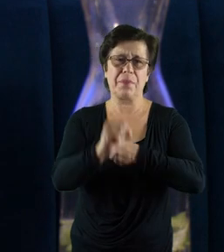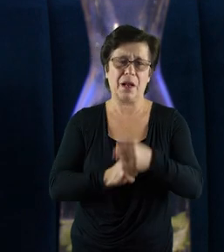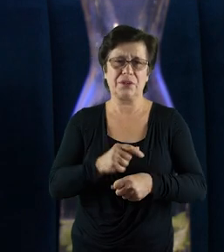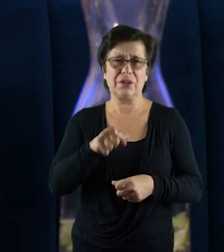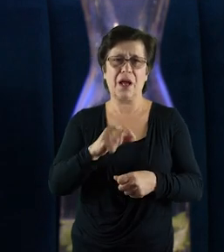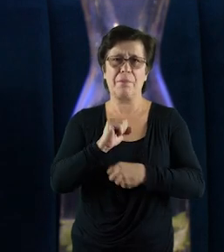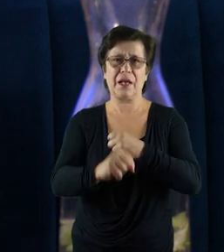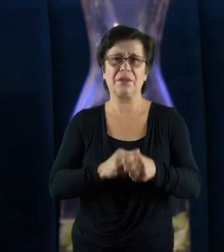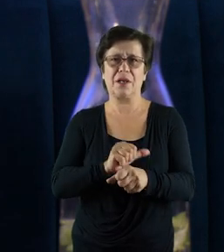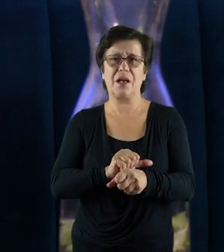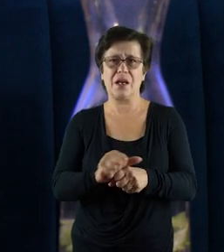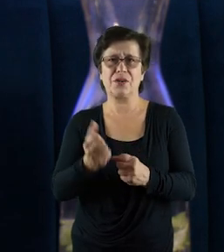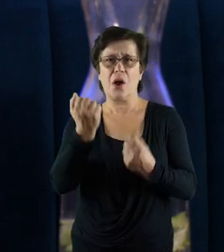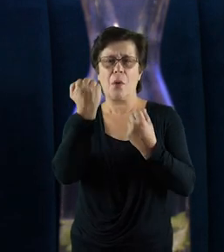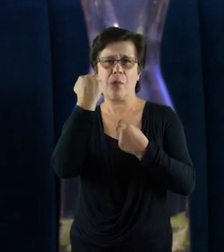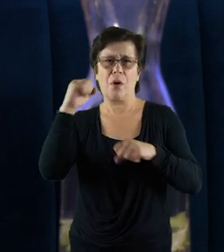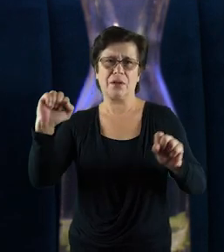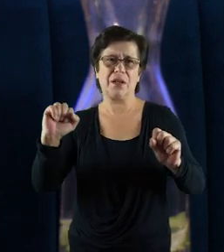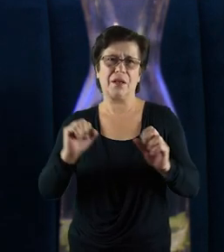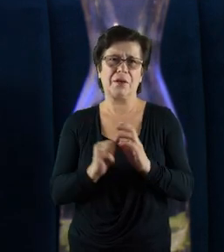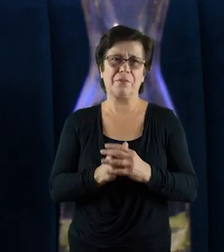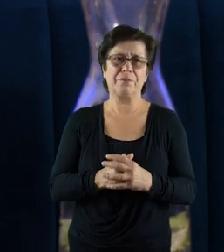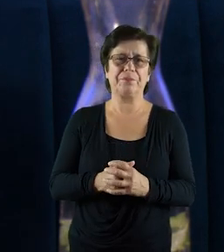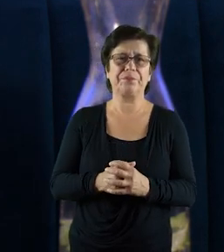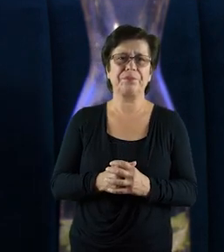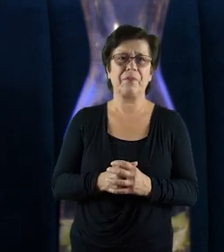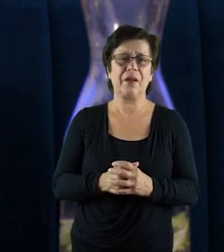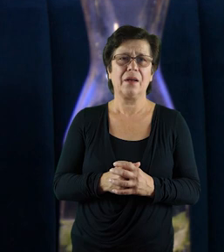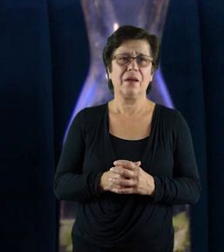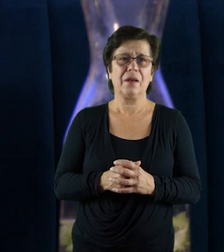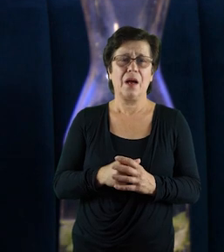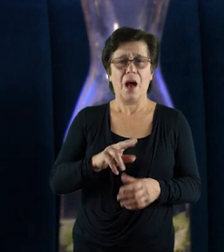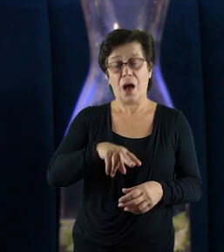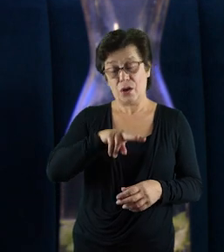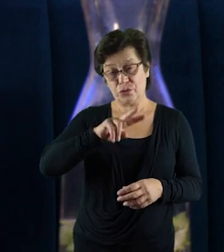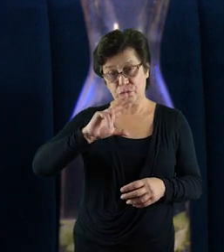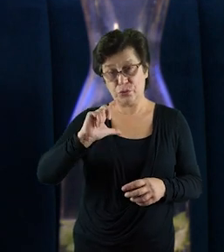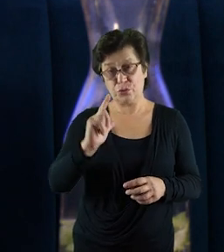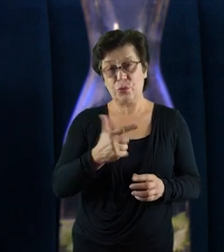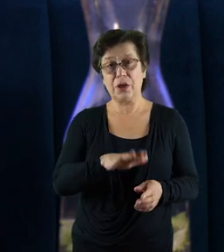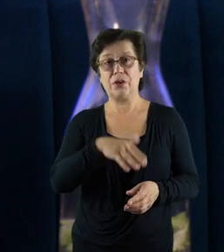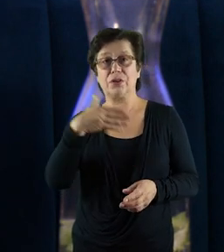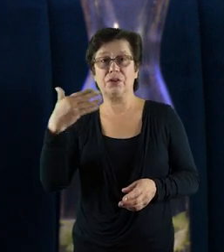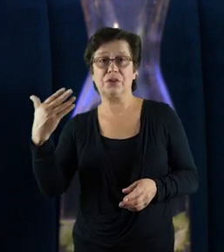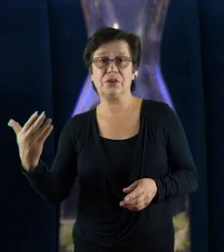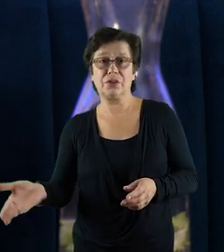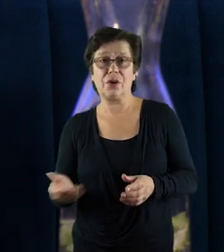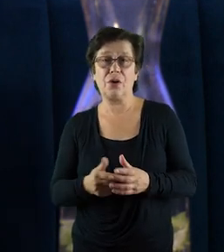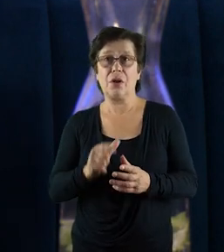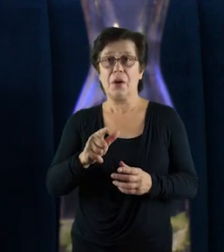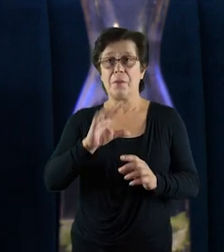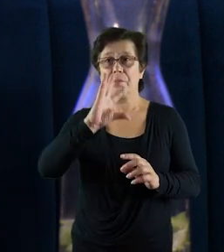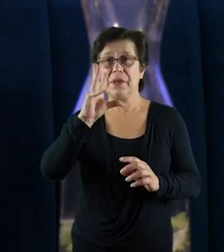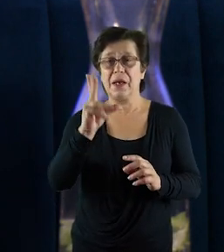bohaterem tych tomów. Jest mrówką, jest częścią społeczeństwa. Tak, tak. A też z drugiej strony tam się pojawia fascynacja Przybosia